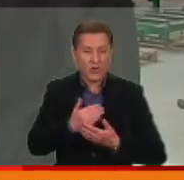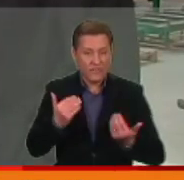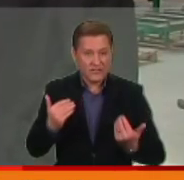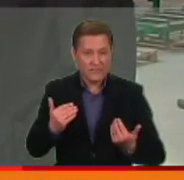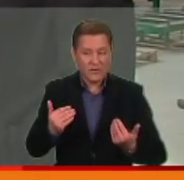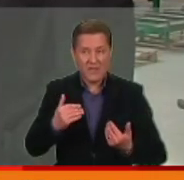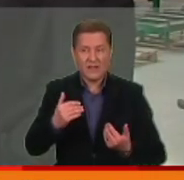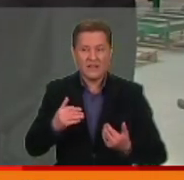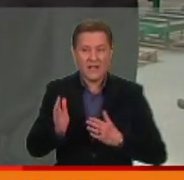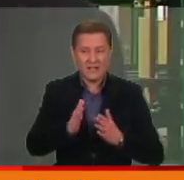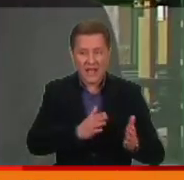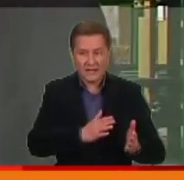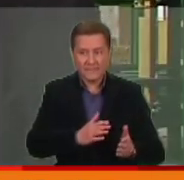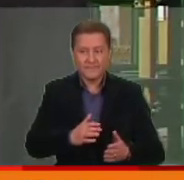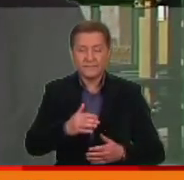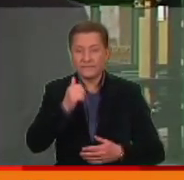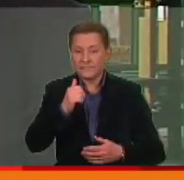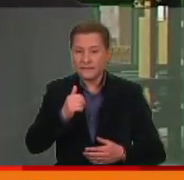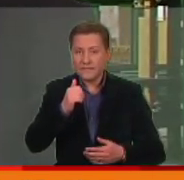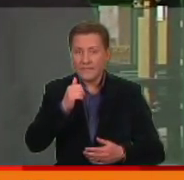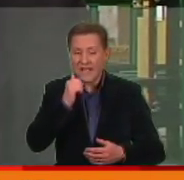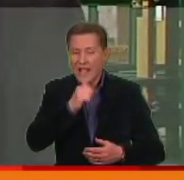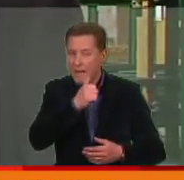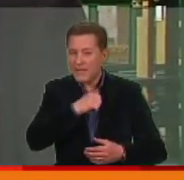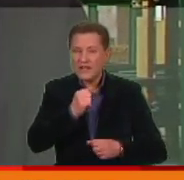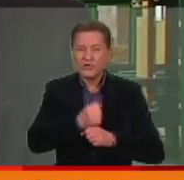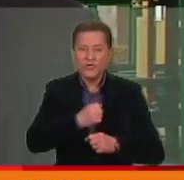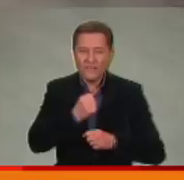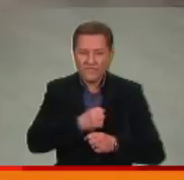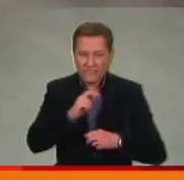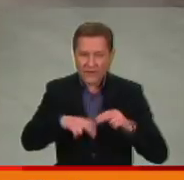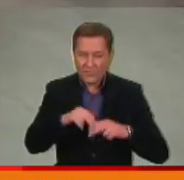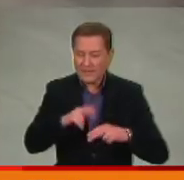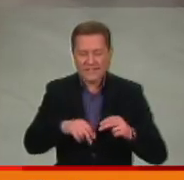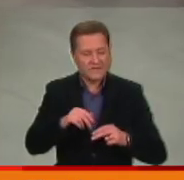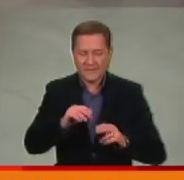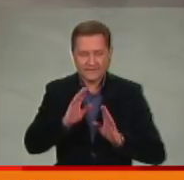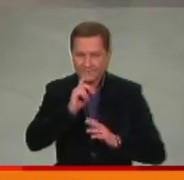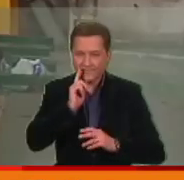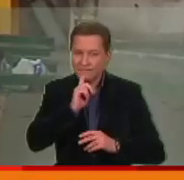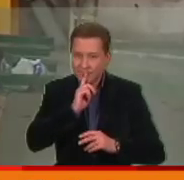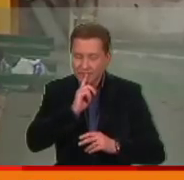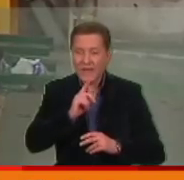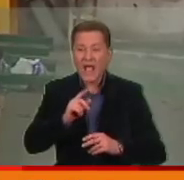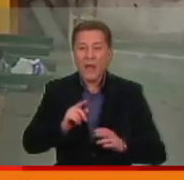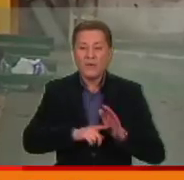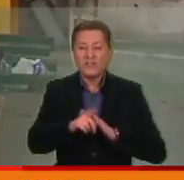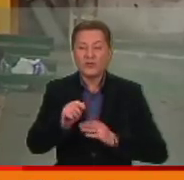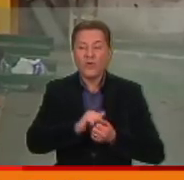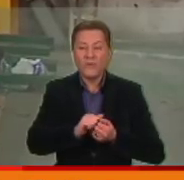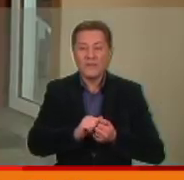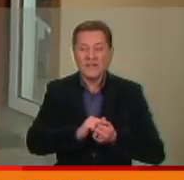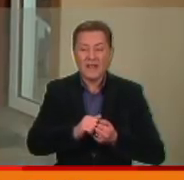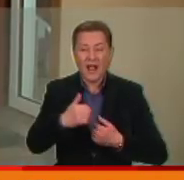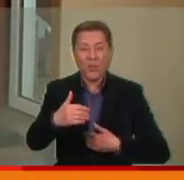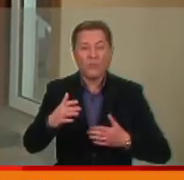панелі з природних матеріалів. Таємницями виробництва француз не ділиться. Показує лише початковий матеріал, з якого виготовляють блоки для